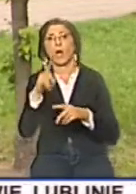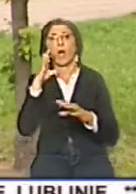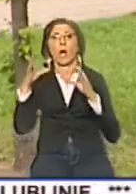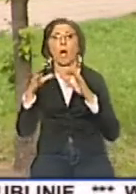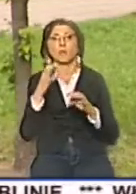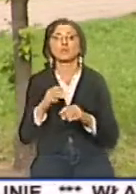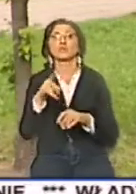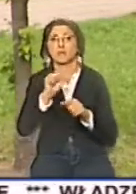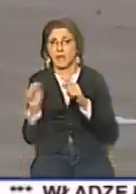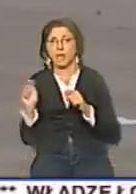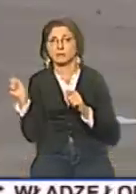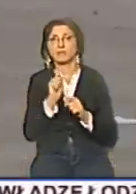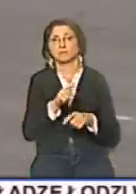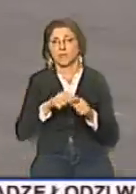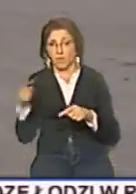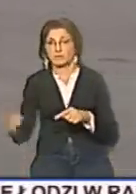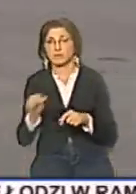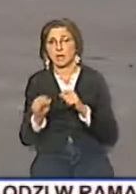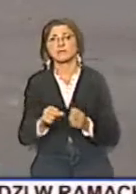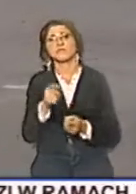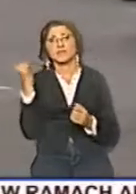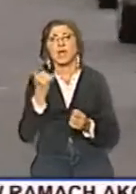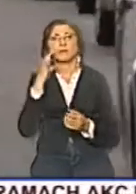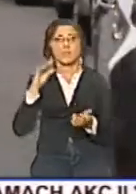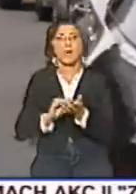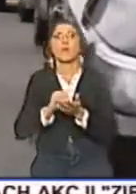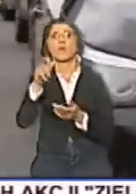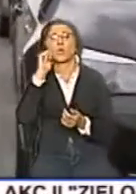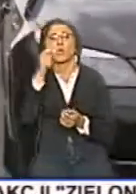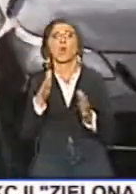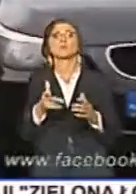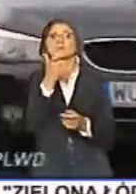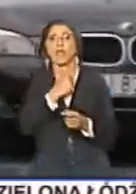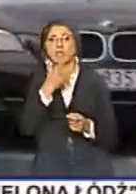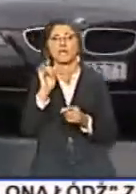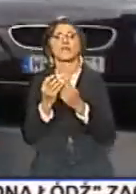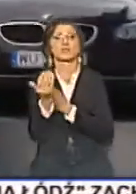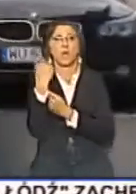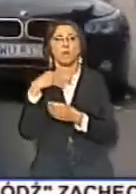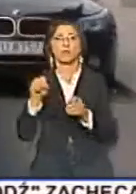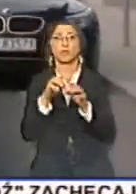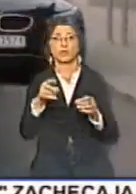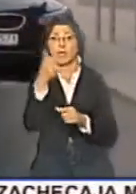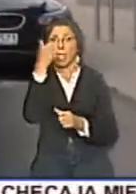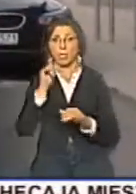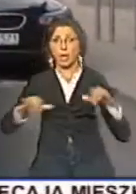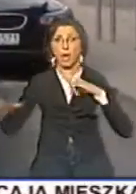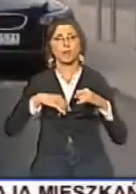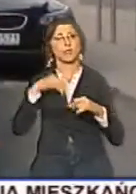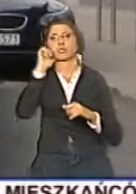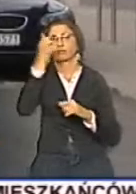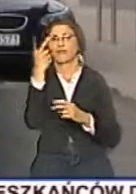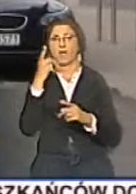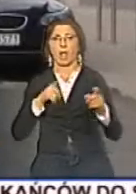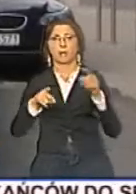komunikacja zastępcza działa i funkcjonuje. W końcu po raz kolejny przypominamy, że od jutra ulice Sienkiewicza i Wschodnia, do tej pory jednokierunkowe, staną